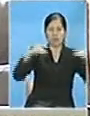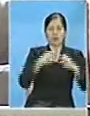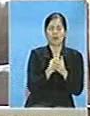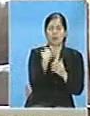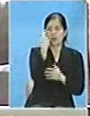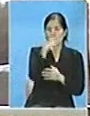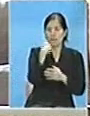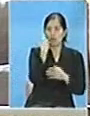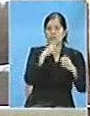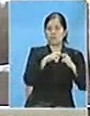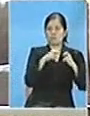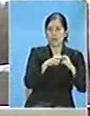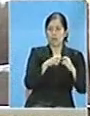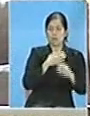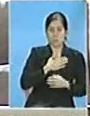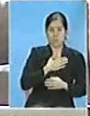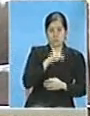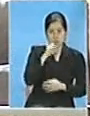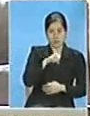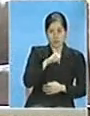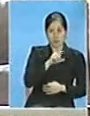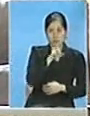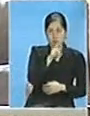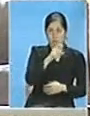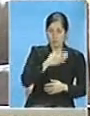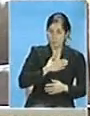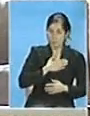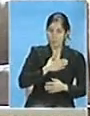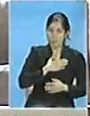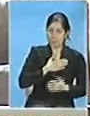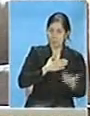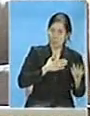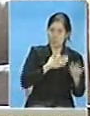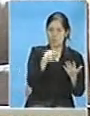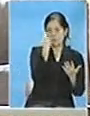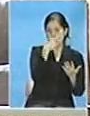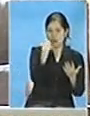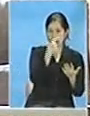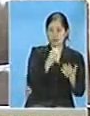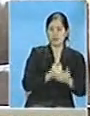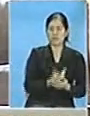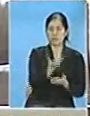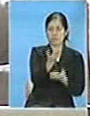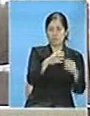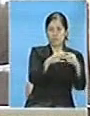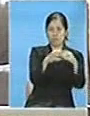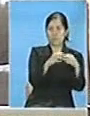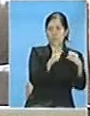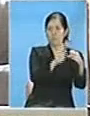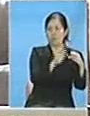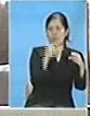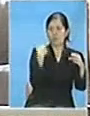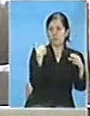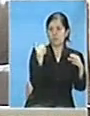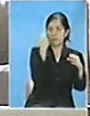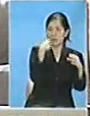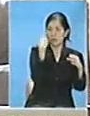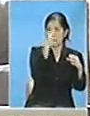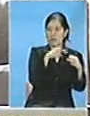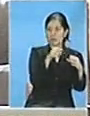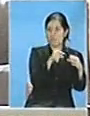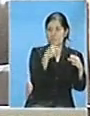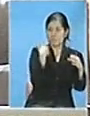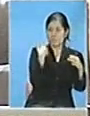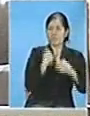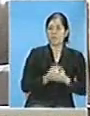นน่ะผมหรือเปล่าครับผมหรือแม้ผมก็ไม่อยากจะพวกเรียกว่าเพื่อนท่านหรือพวกท่านนะผมหรือใครอ่ะนะครับเอาเป็น